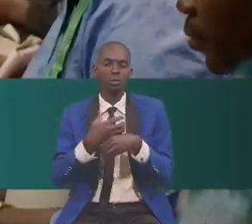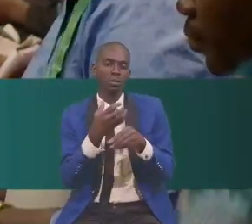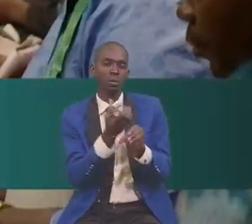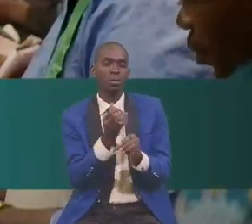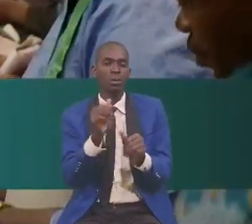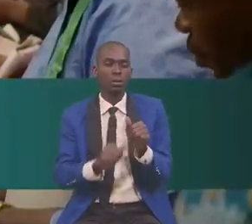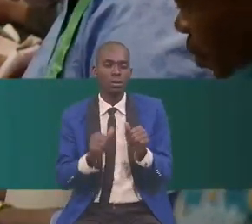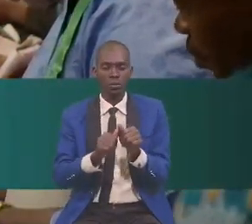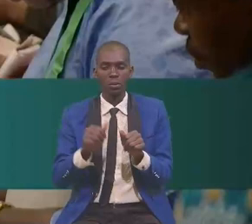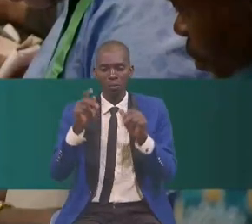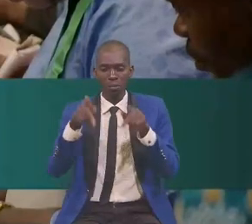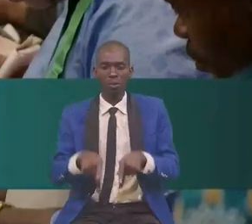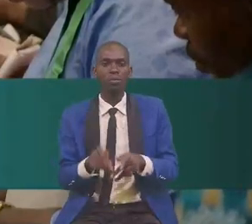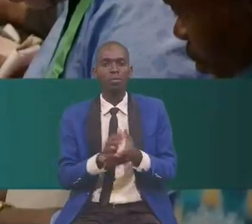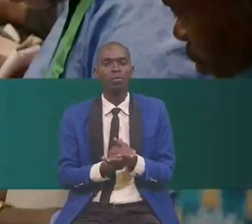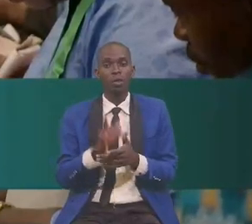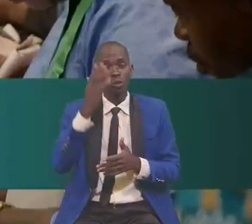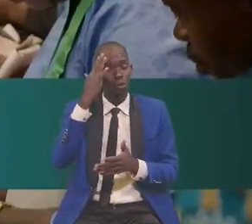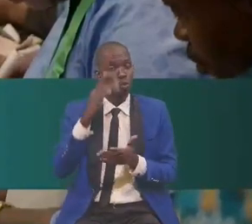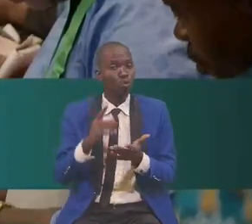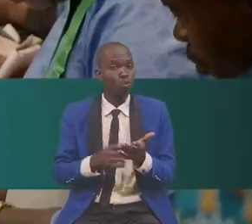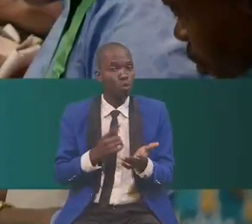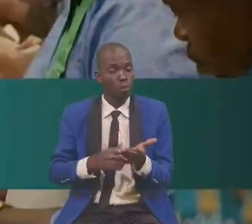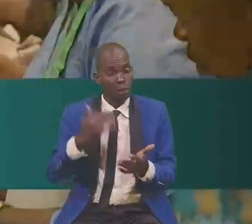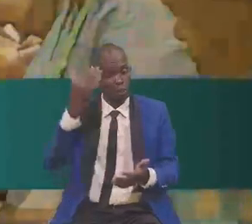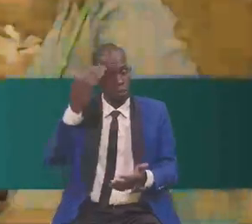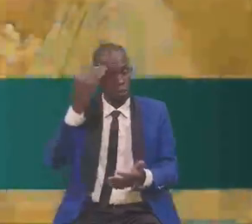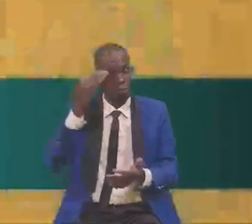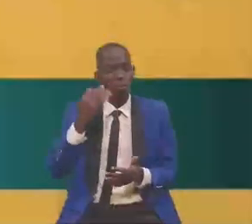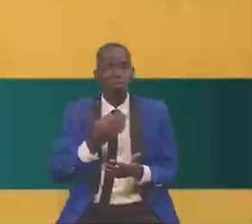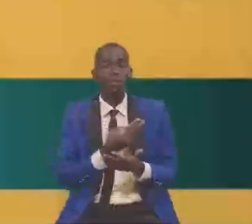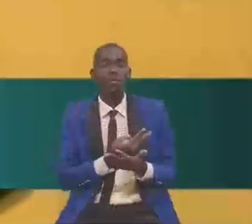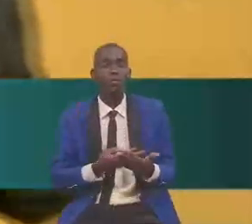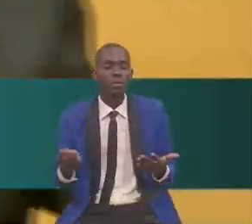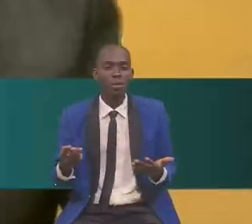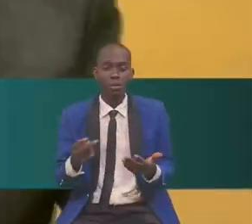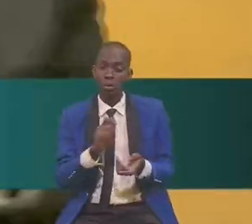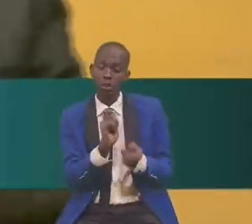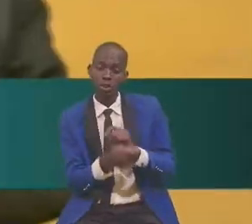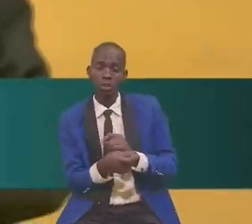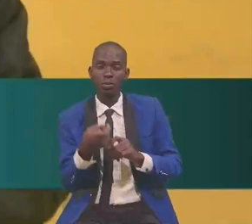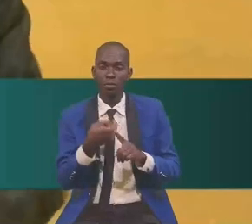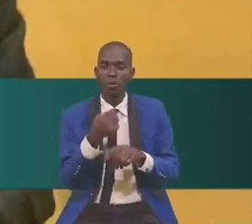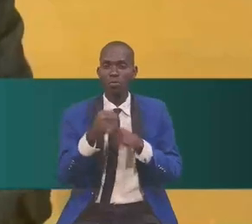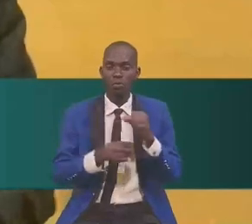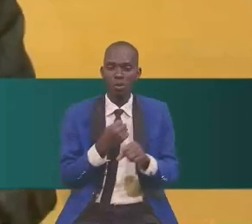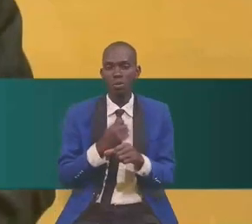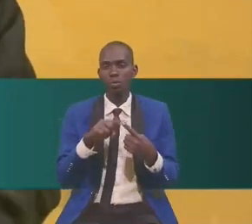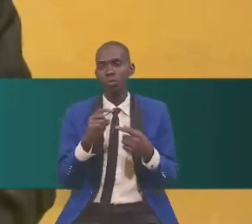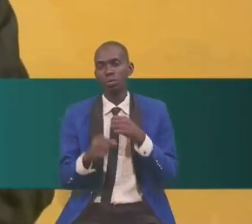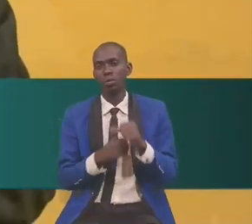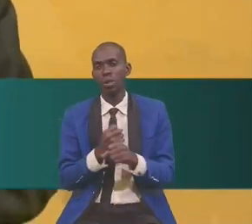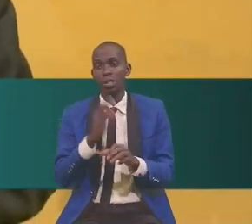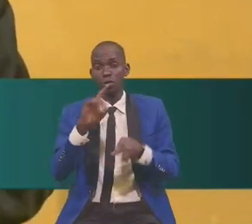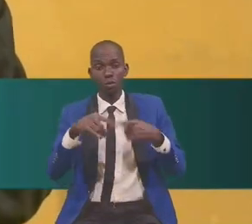La connaissance parfois varie d'année en année. Si vous allez retourner au même primaire